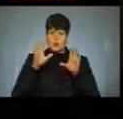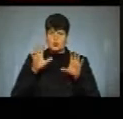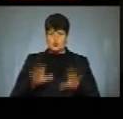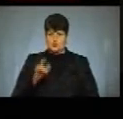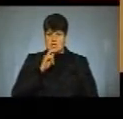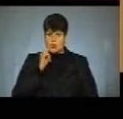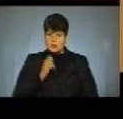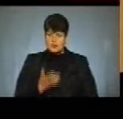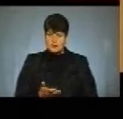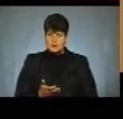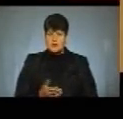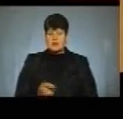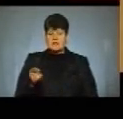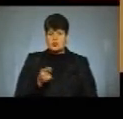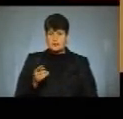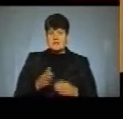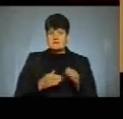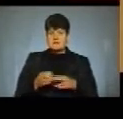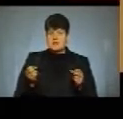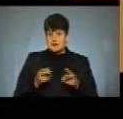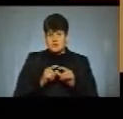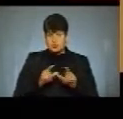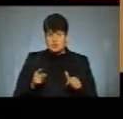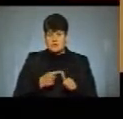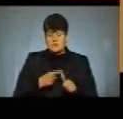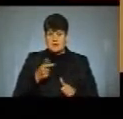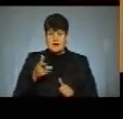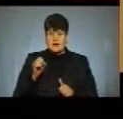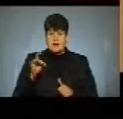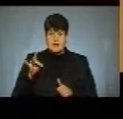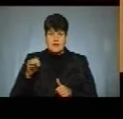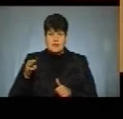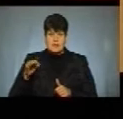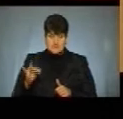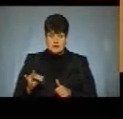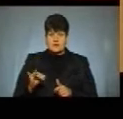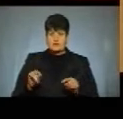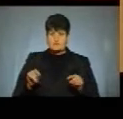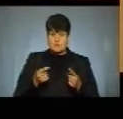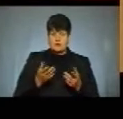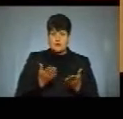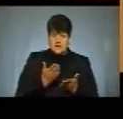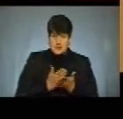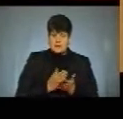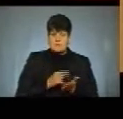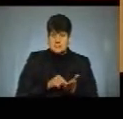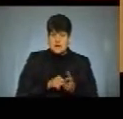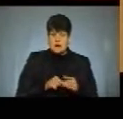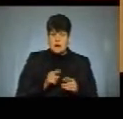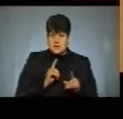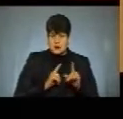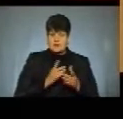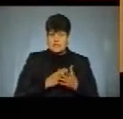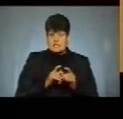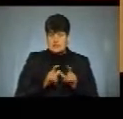України. А Тернопільська спеціалізована школа імені Гарети, згідно свого статуту, засновником якої є Тернопільська міська рада, є